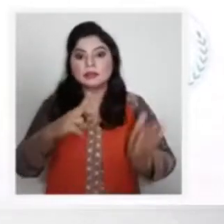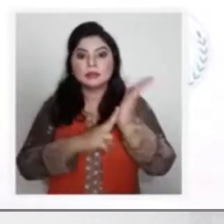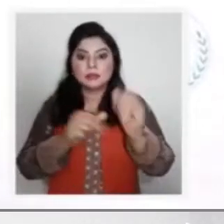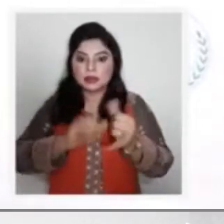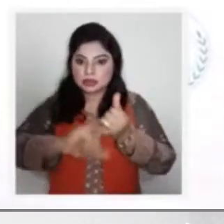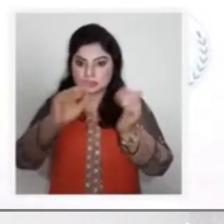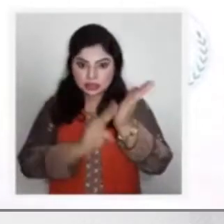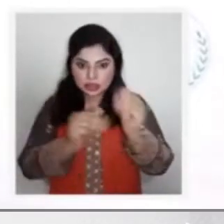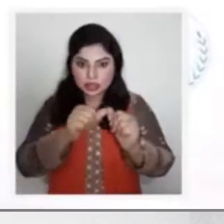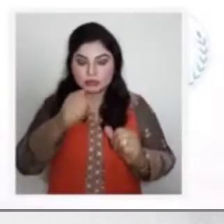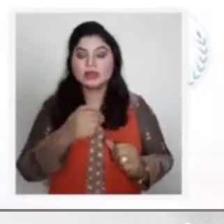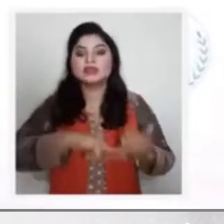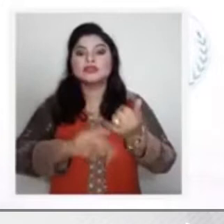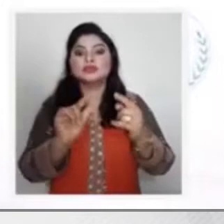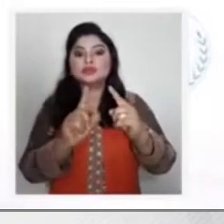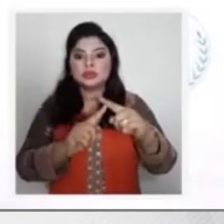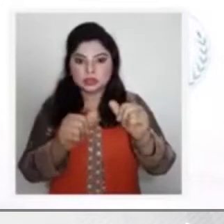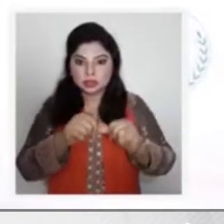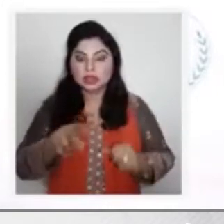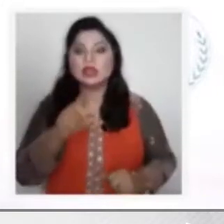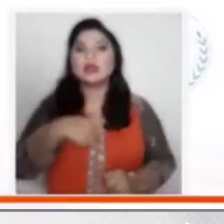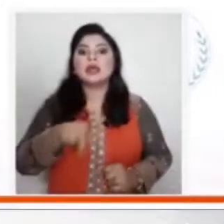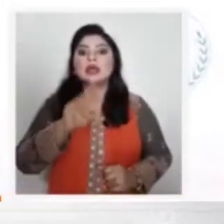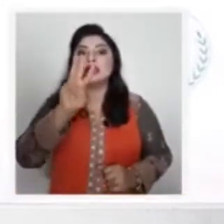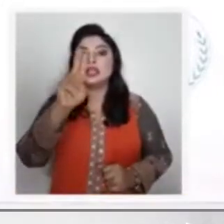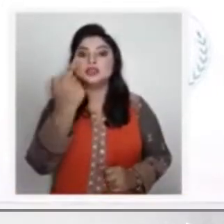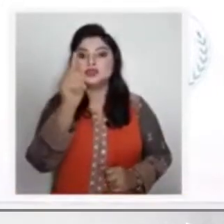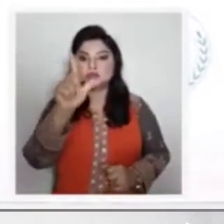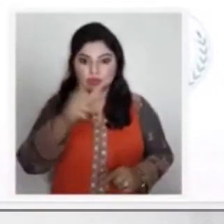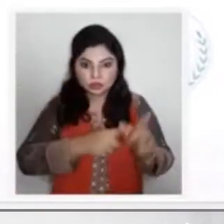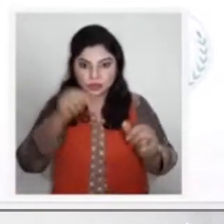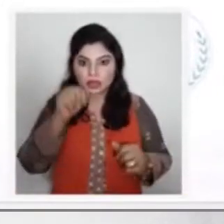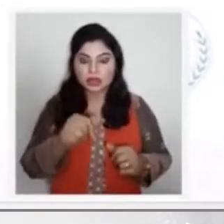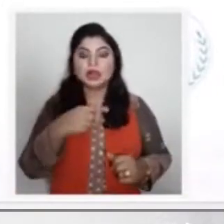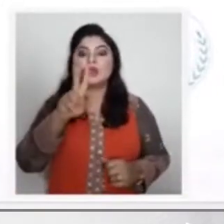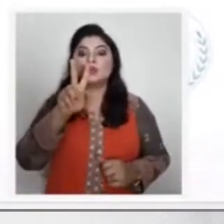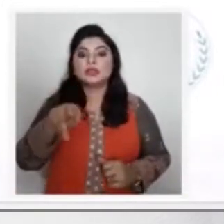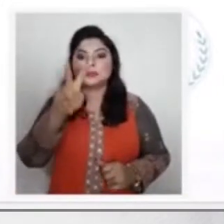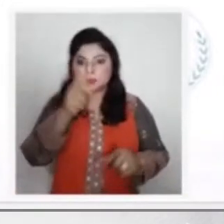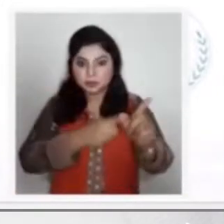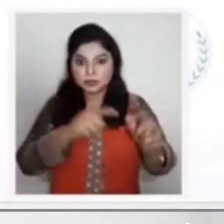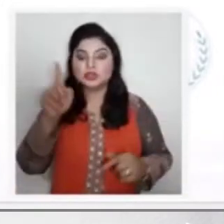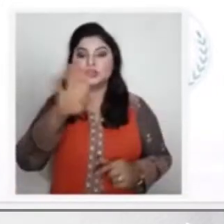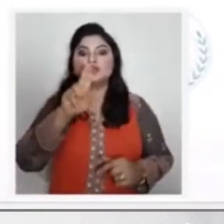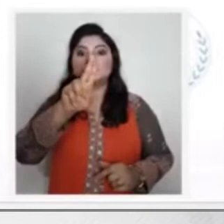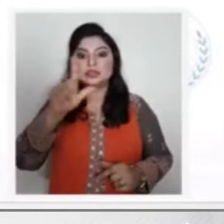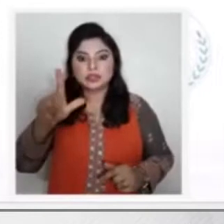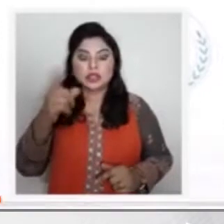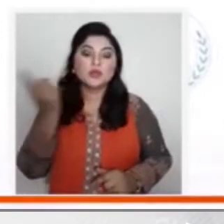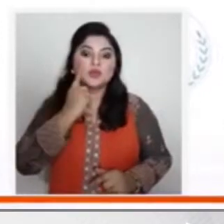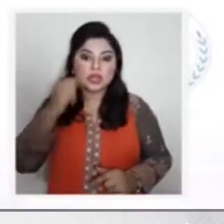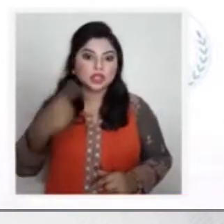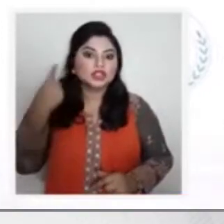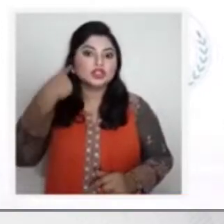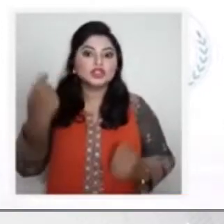১৯৬৮ জনে। গত ২৪ ঘন্টায় নতুন করে করোনা শনাক্ত হয়েছে ৩১১৪ জন। এ নিয়ে দেশে এখন